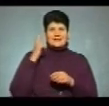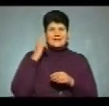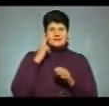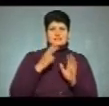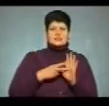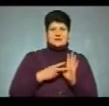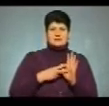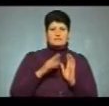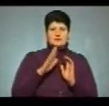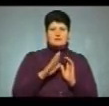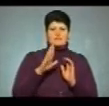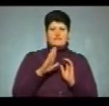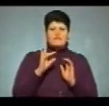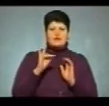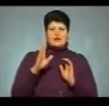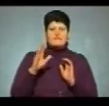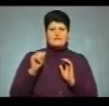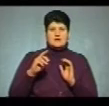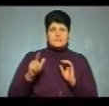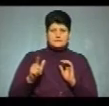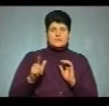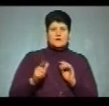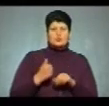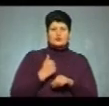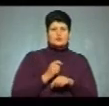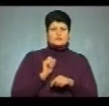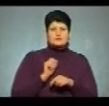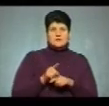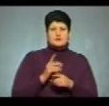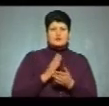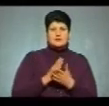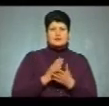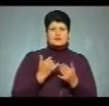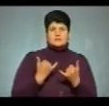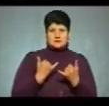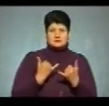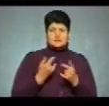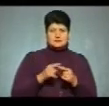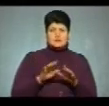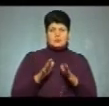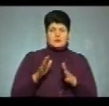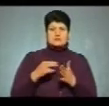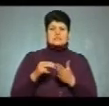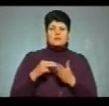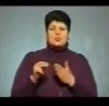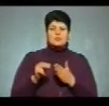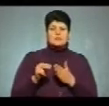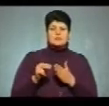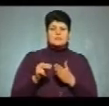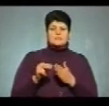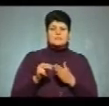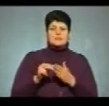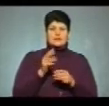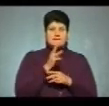Володимир Виваль. В принципі, основною такою задачею є зараз на даний момент закуплено